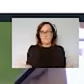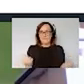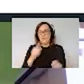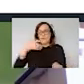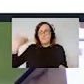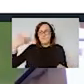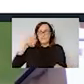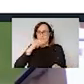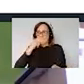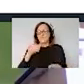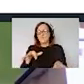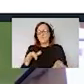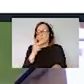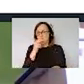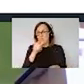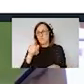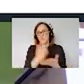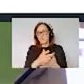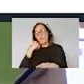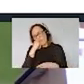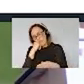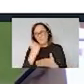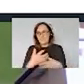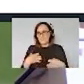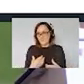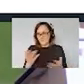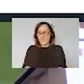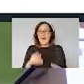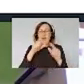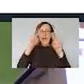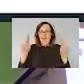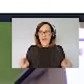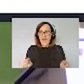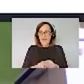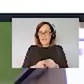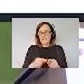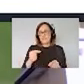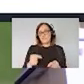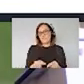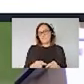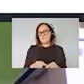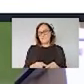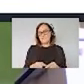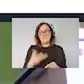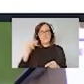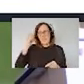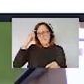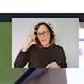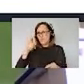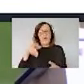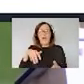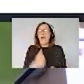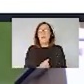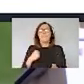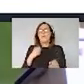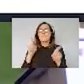mówię. Ja już przynajmniej bym zasnęła w tym momencie, w związku z czym, drodzy Państwo, kartka, poproszę, żebyście Państwo przygotowali kartkę, proszę się nie martwić, bo nie chodzi o to, żeby była w